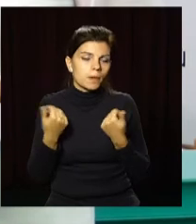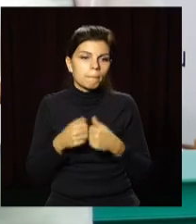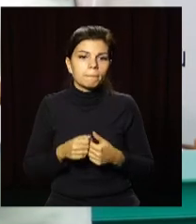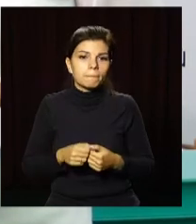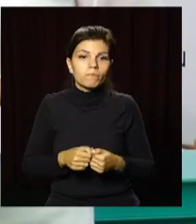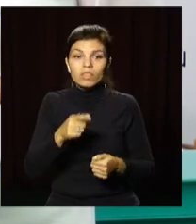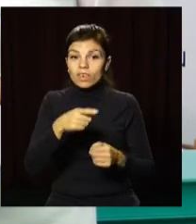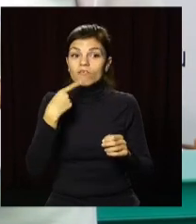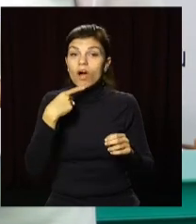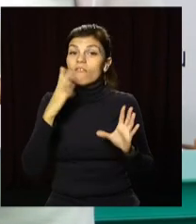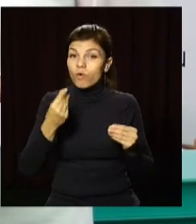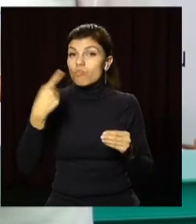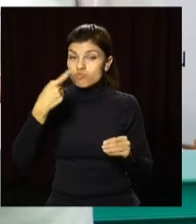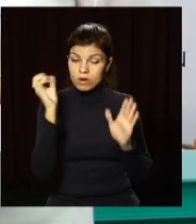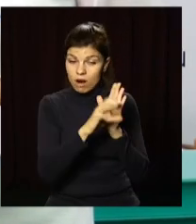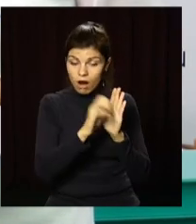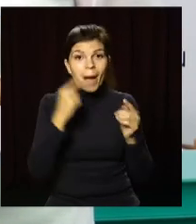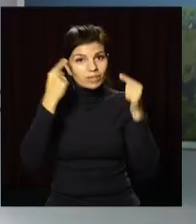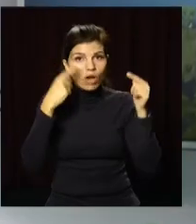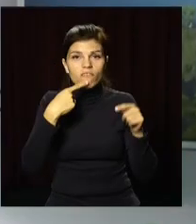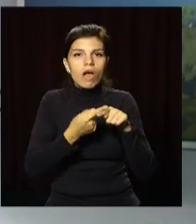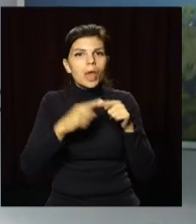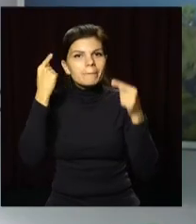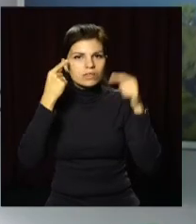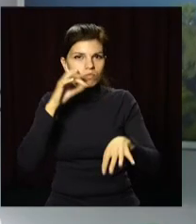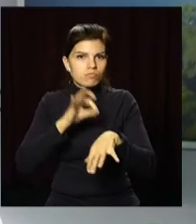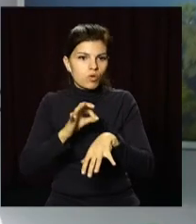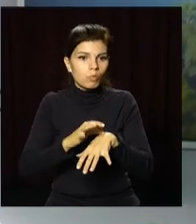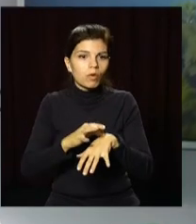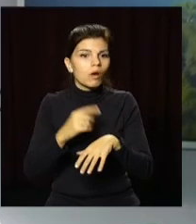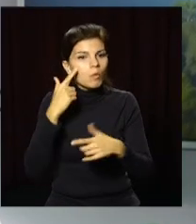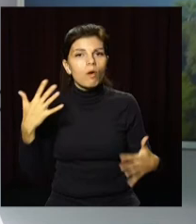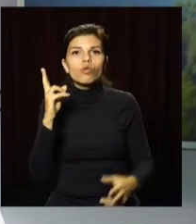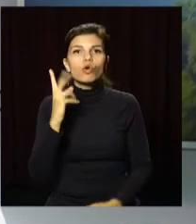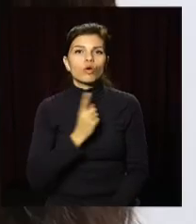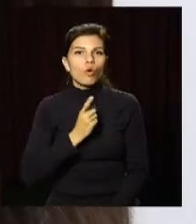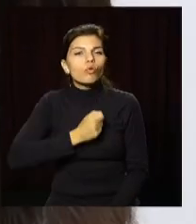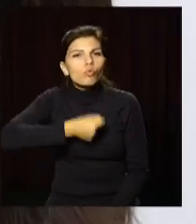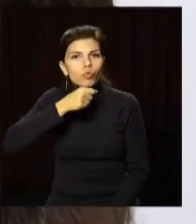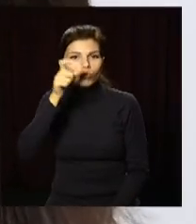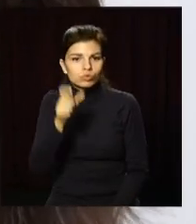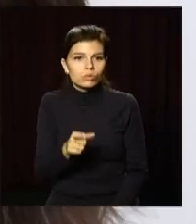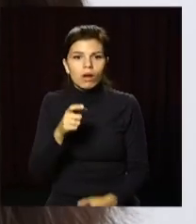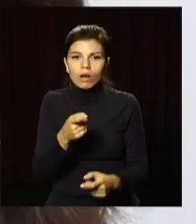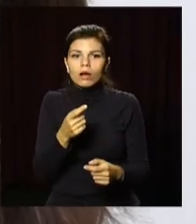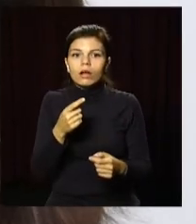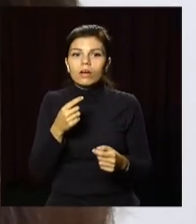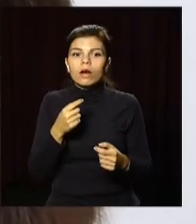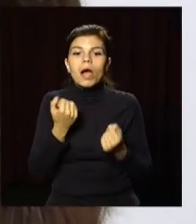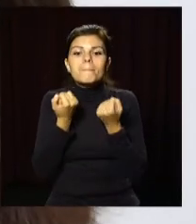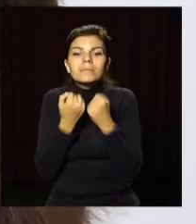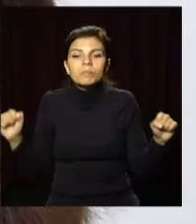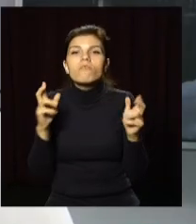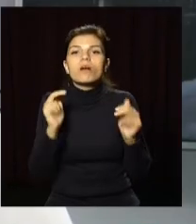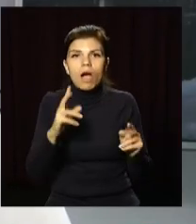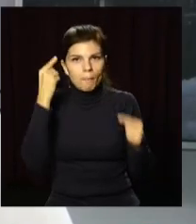накопичення мотлоху – психічний розлад, зазначають психологи. Найбільш схильні до недуги – одинокі літні люди, позбавитися якої допоможе